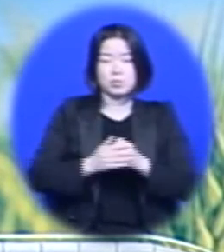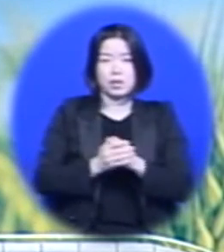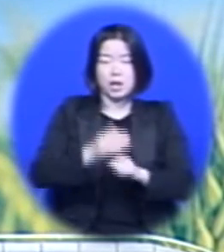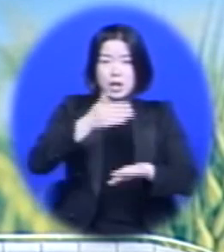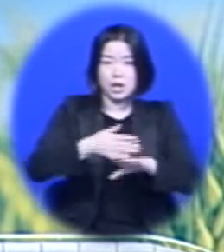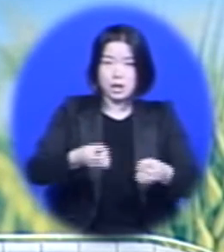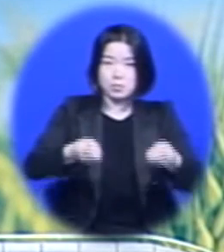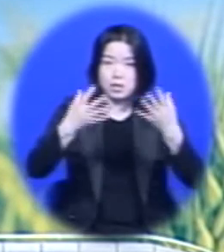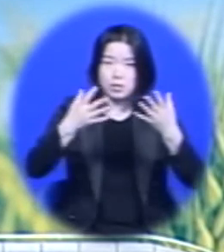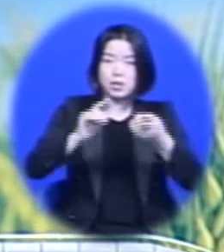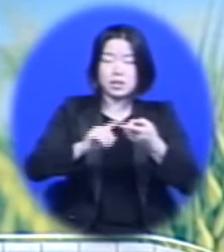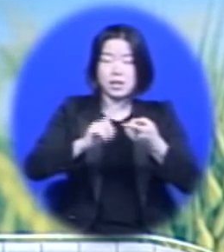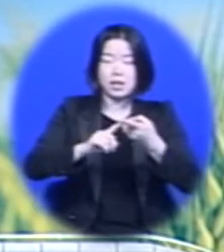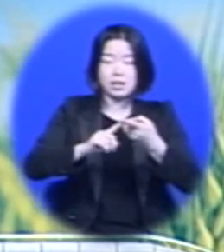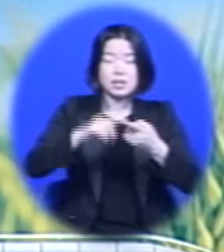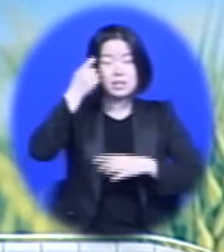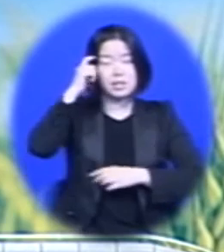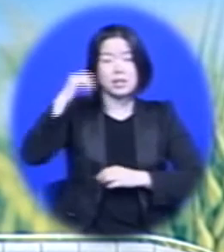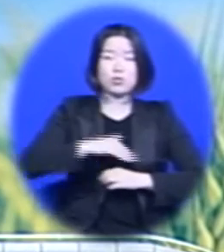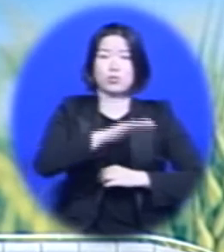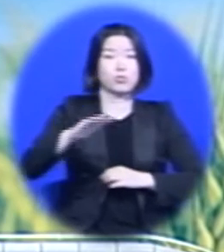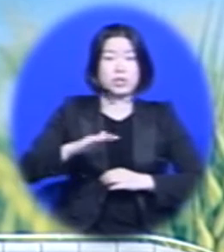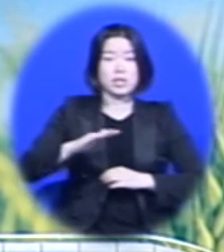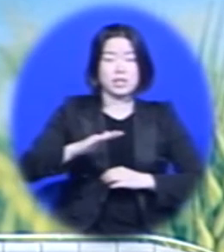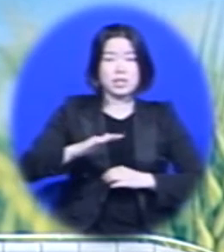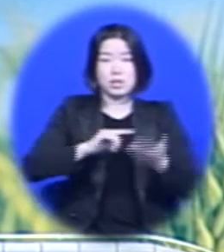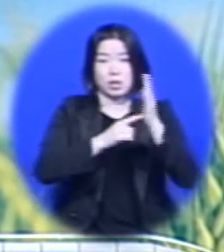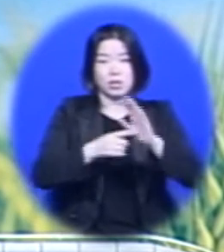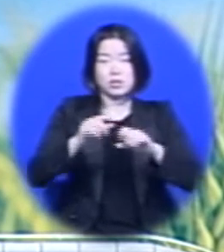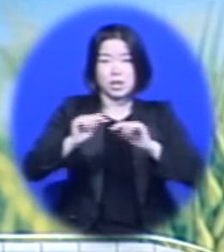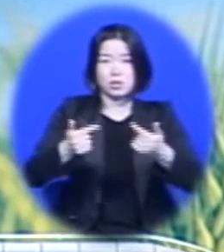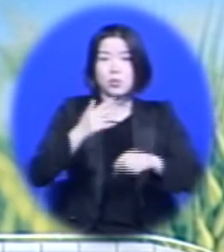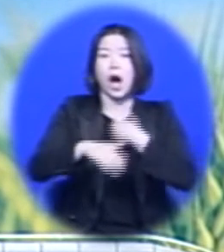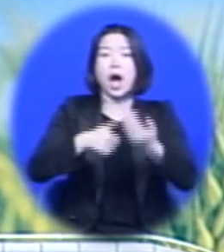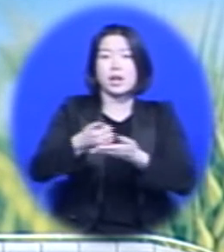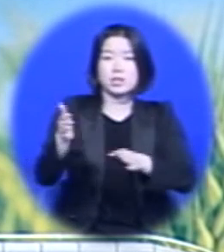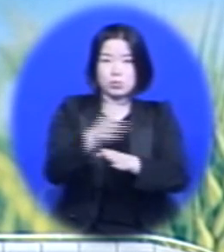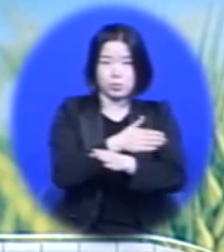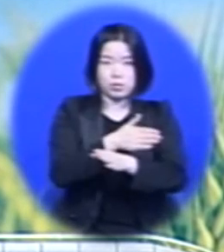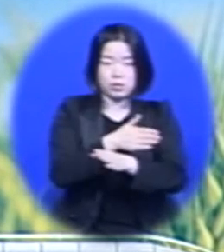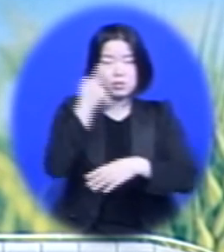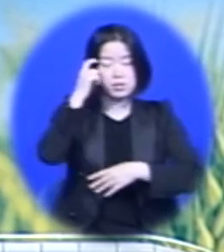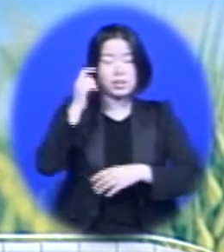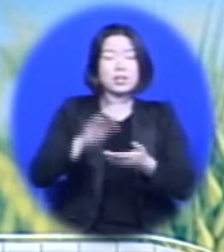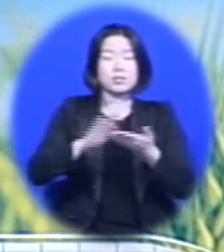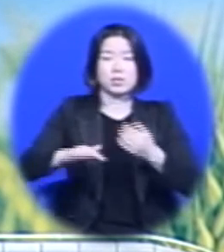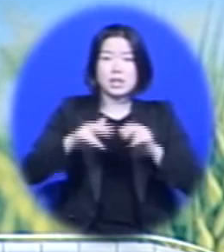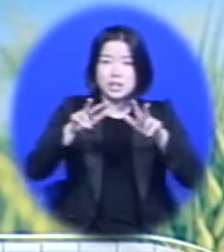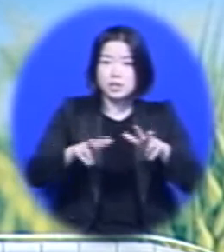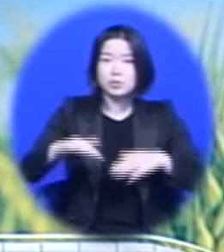대한 아이디어는 우리에게서 나온 것이 아니고 하나님에게서부터 나온 것입니다. 그것을 지금